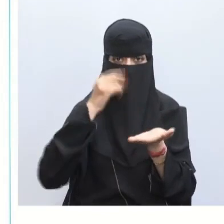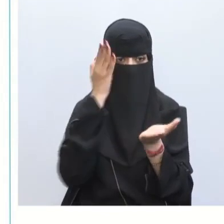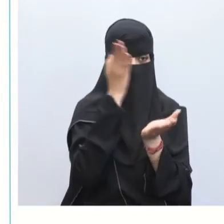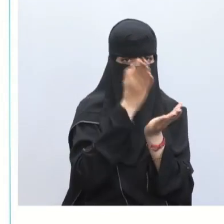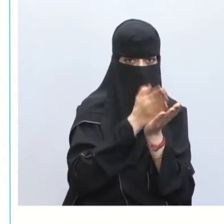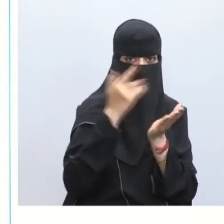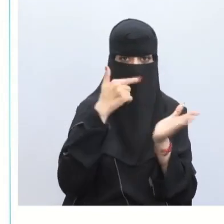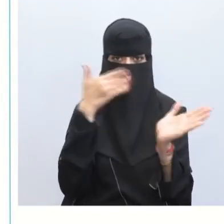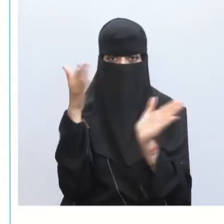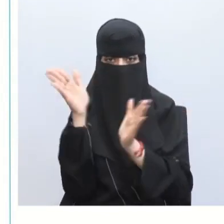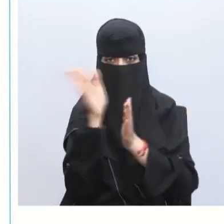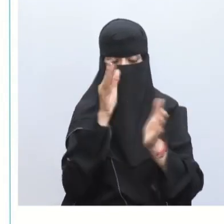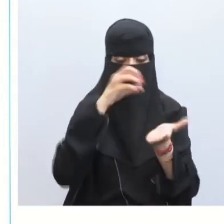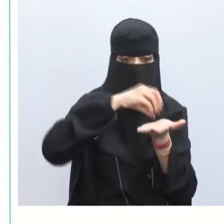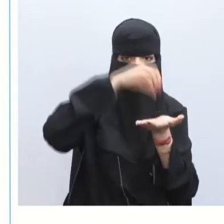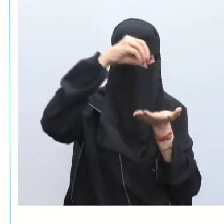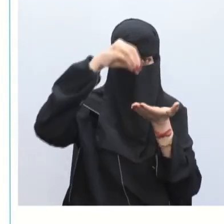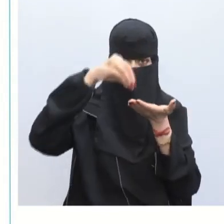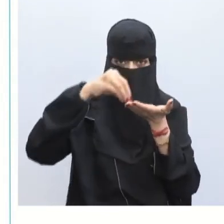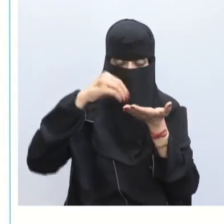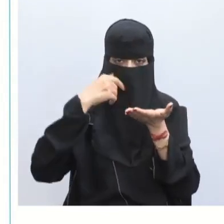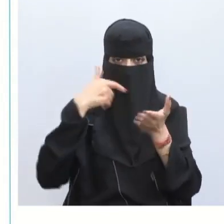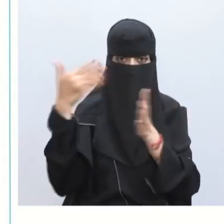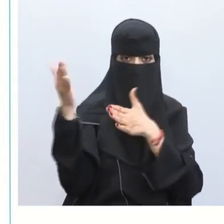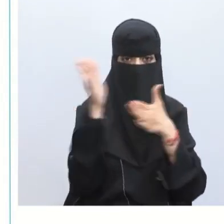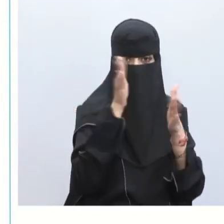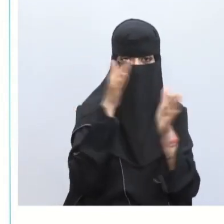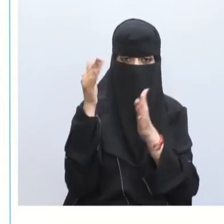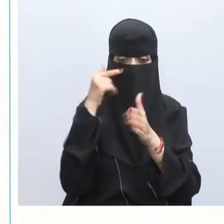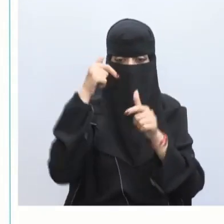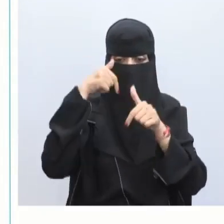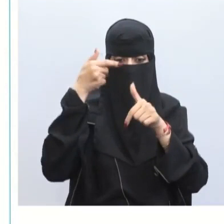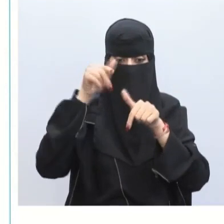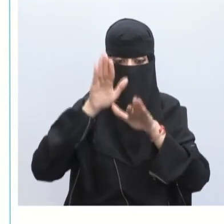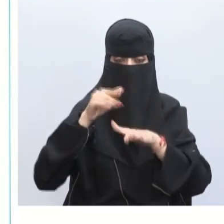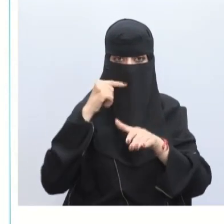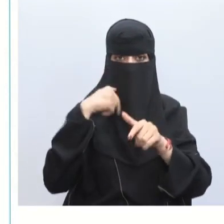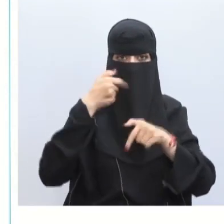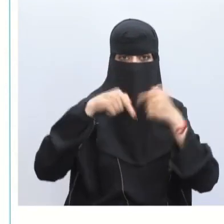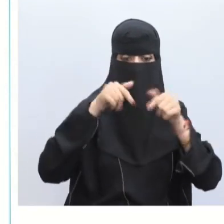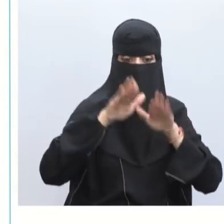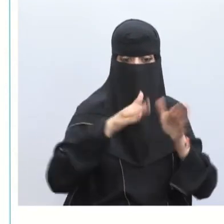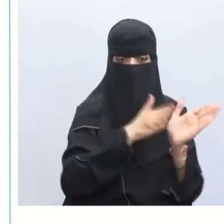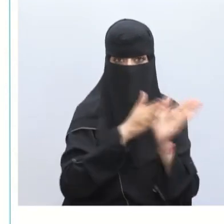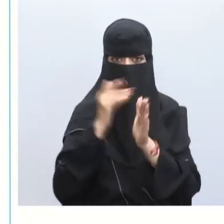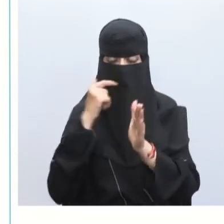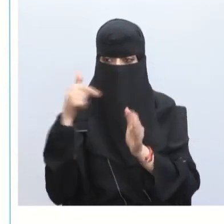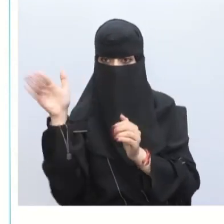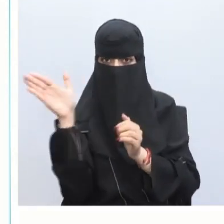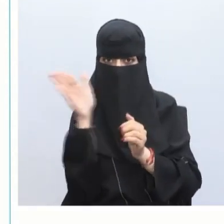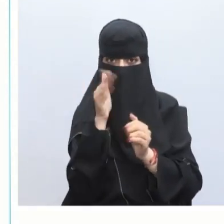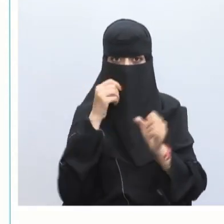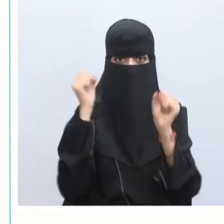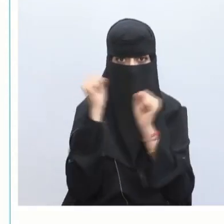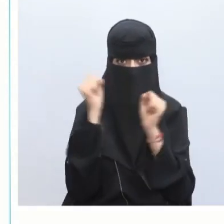الرياح تنقل الرياح الحاله المناخيه من الجهه الاتيه منها فالرياح الاتيه من مناطق